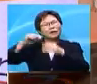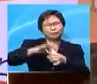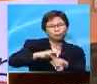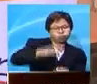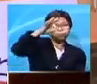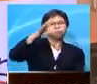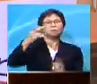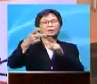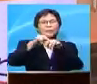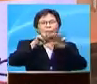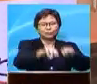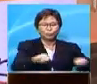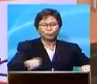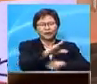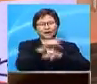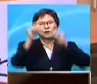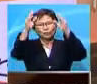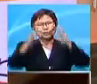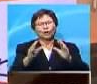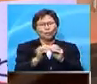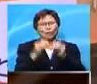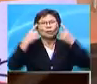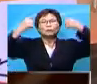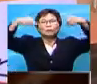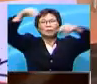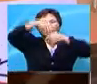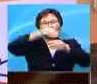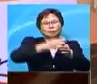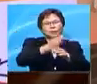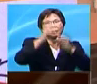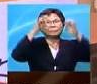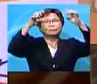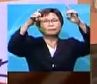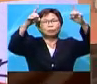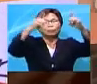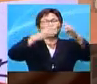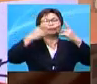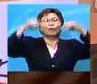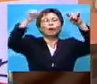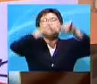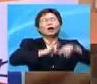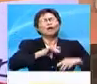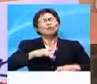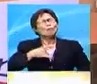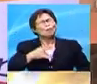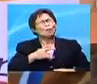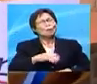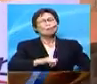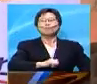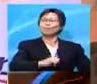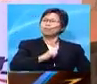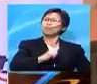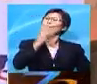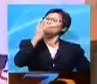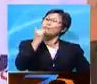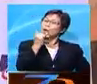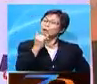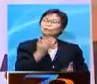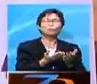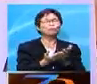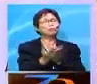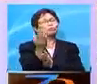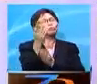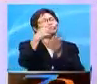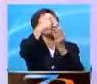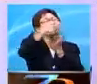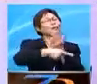dan guru untuk lebih Cemerlang lagi dalam bidang akademik dan saya juga rasa bangga kerana secara tak langsung